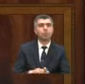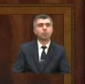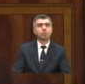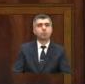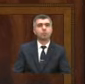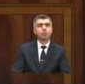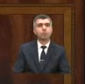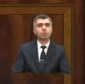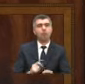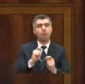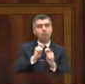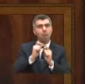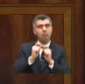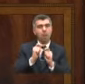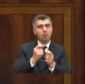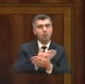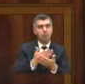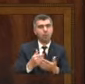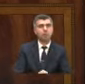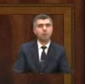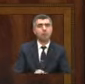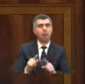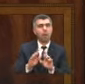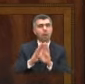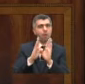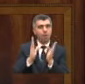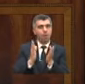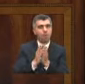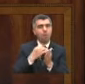تدخلاتهم، وإن كان أنا ملاحظة عامة عندي أو أولى.